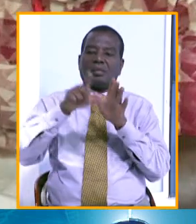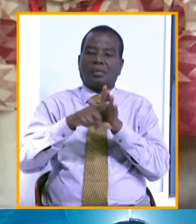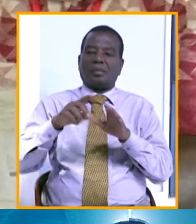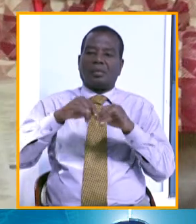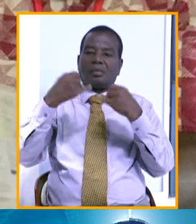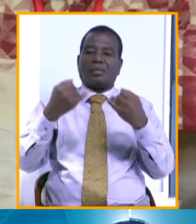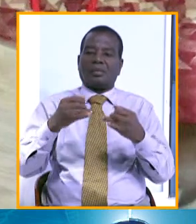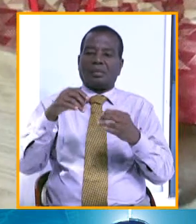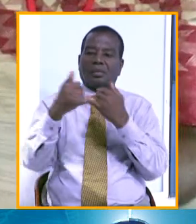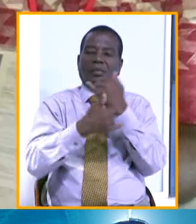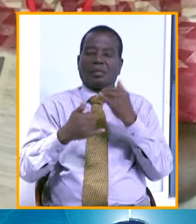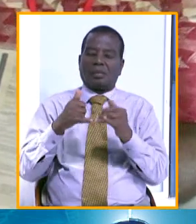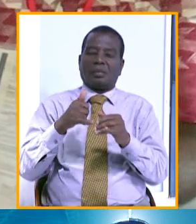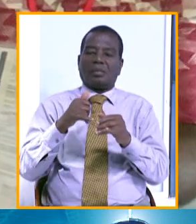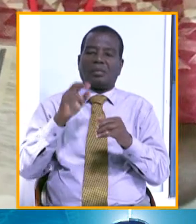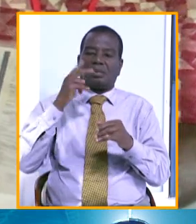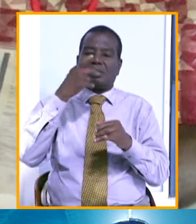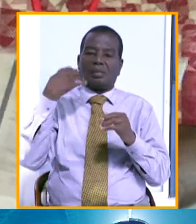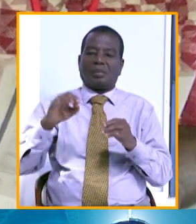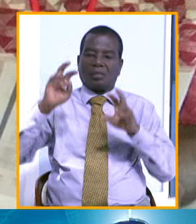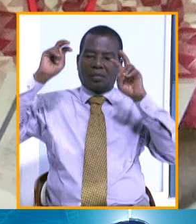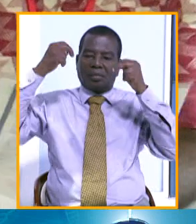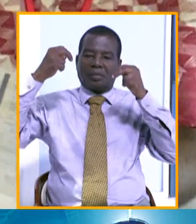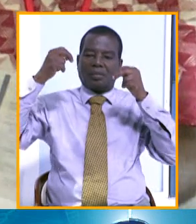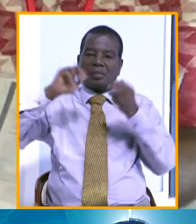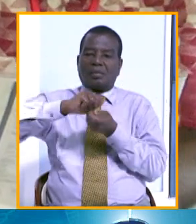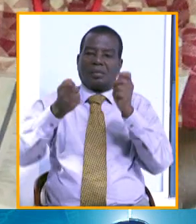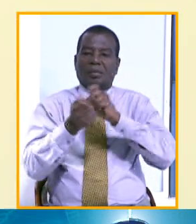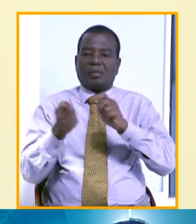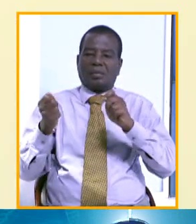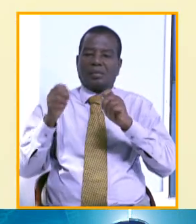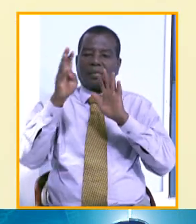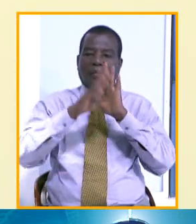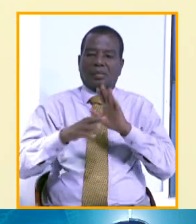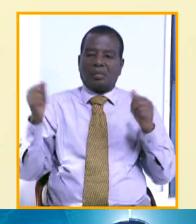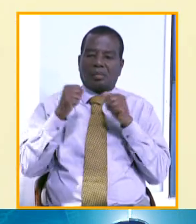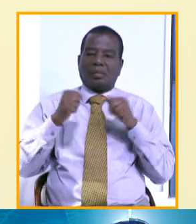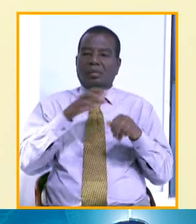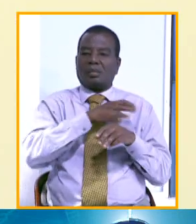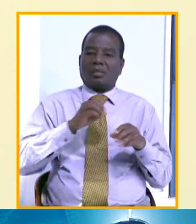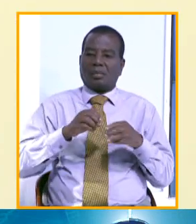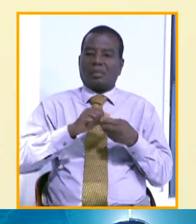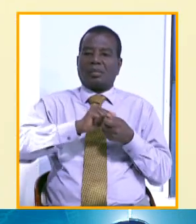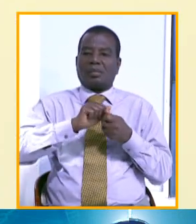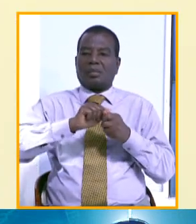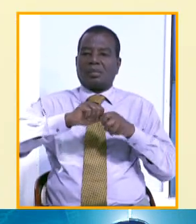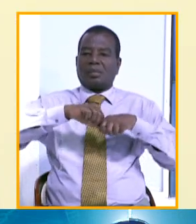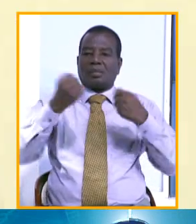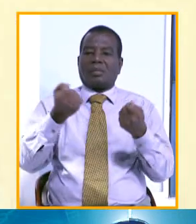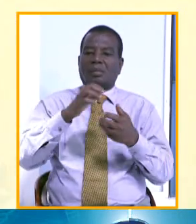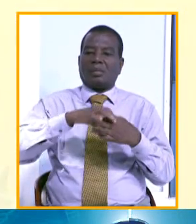médias des pays francophones. Thème retenu, changement climatique et dégradation de l'environnement. Quel